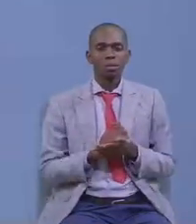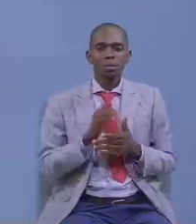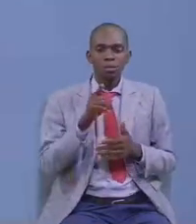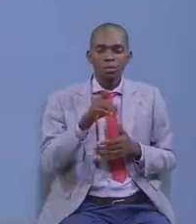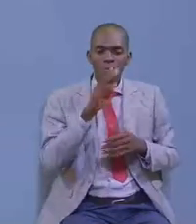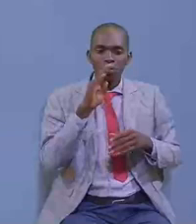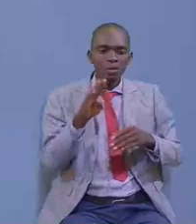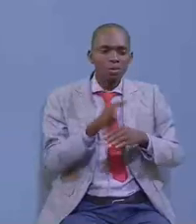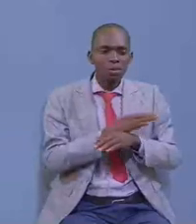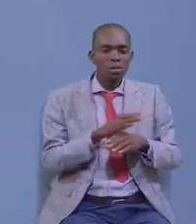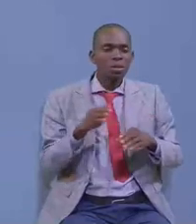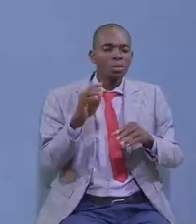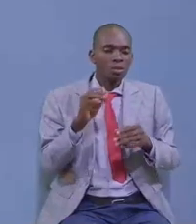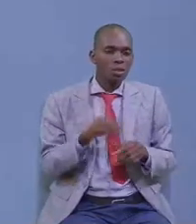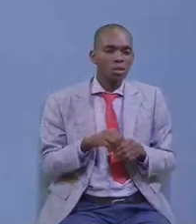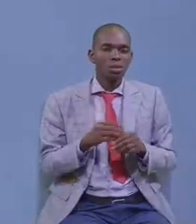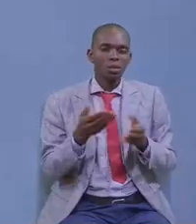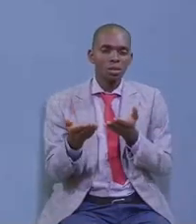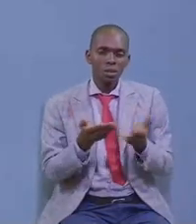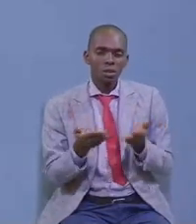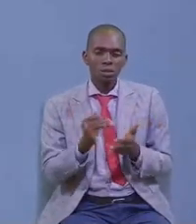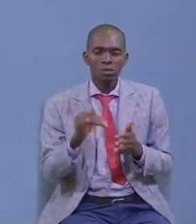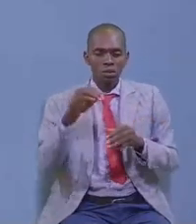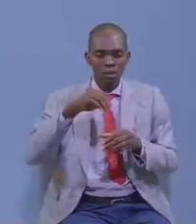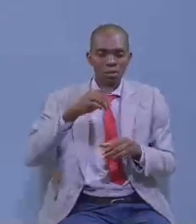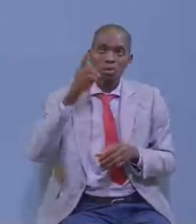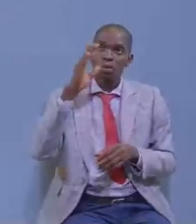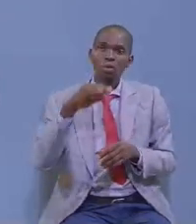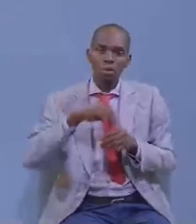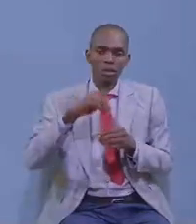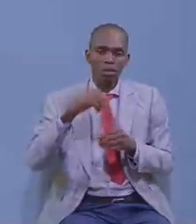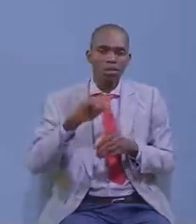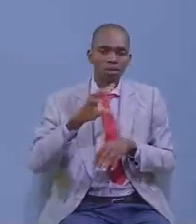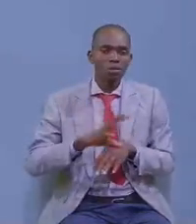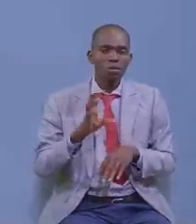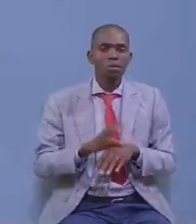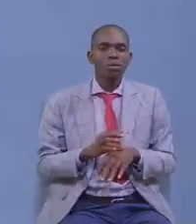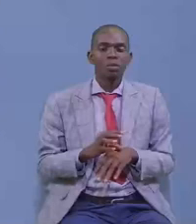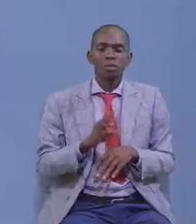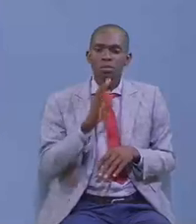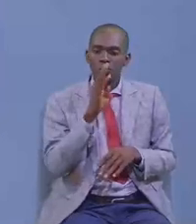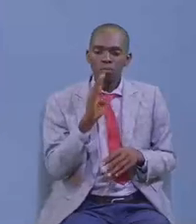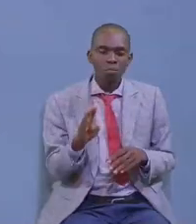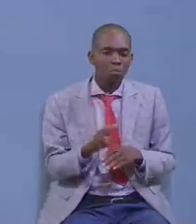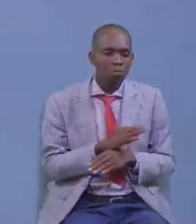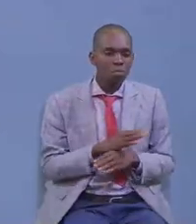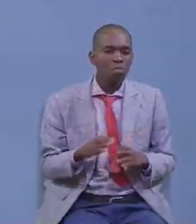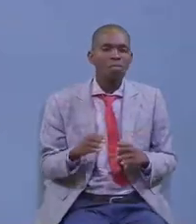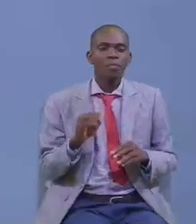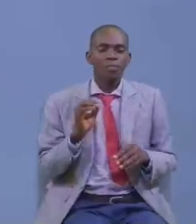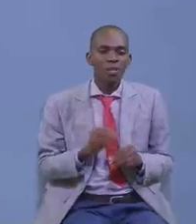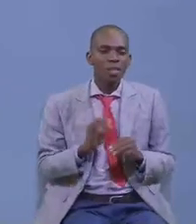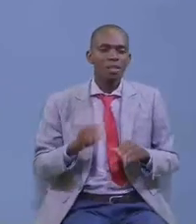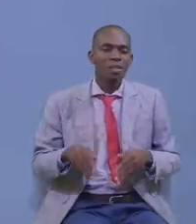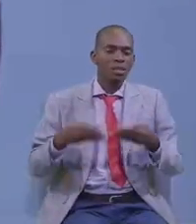Faites-les valoir dans le service du Seigneur. Faites-les valoir par